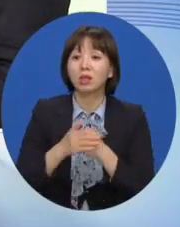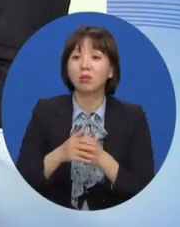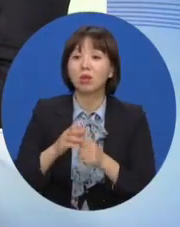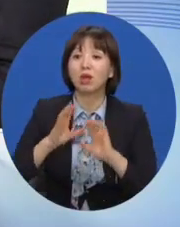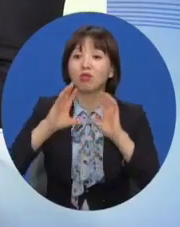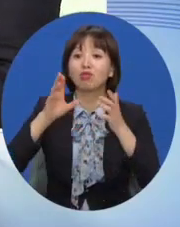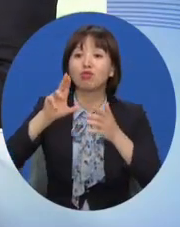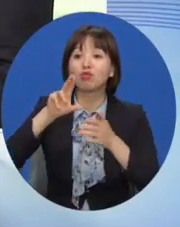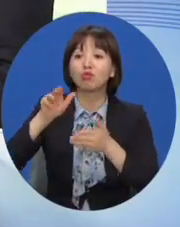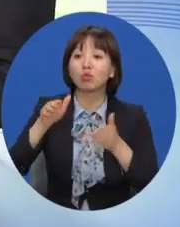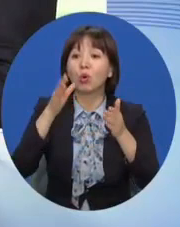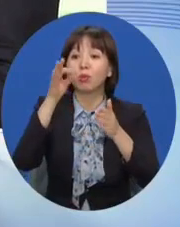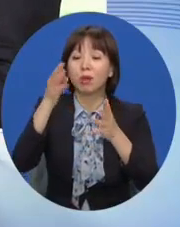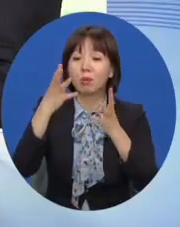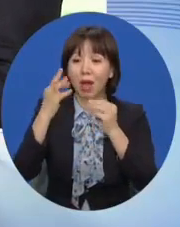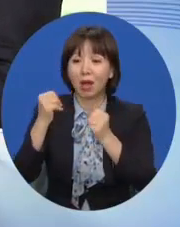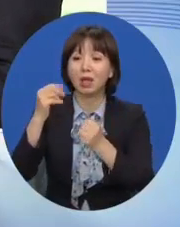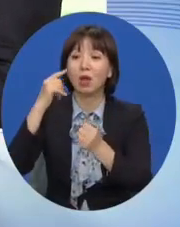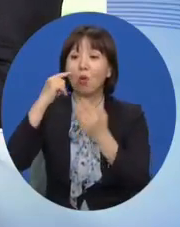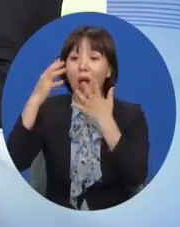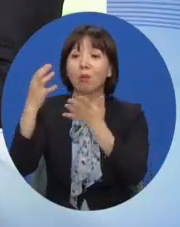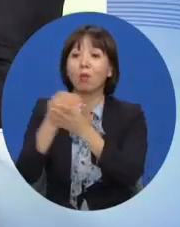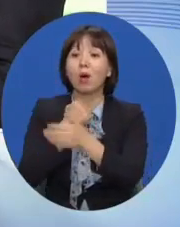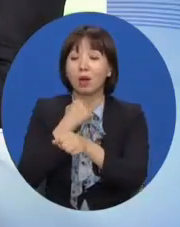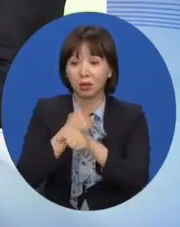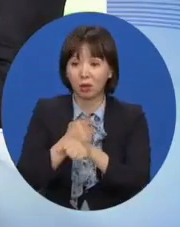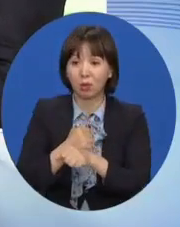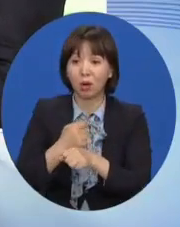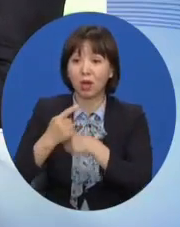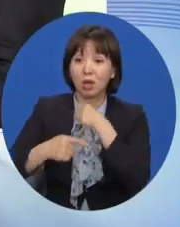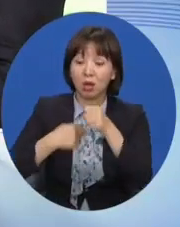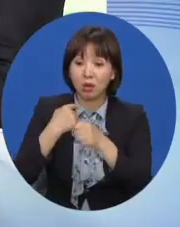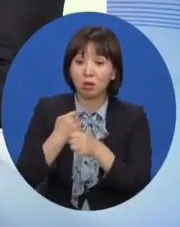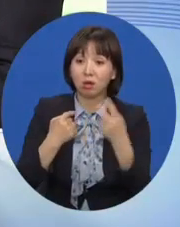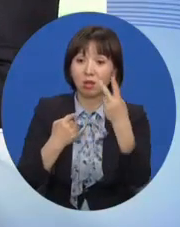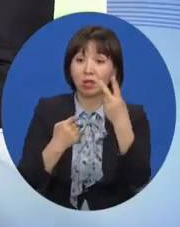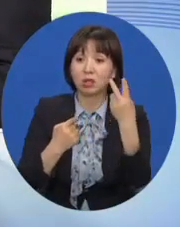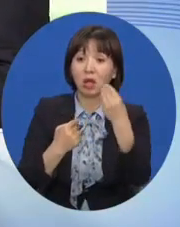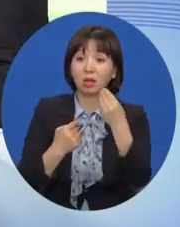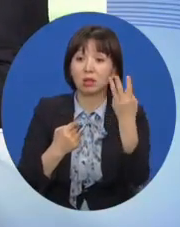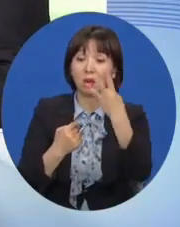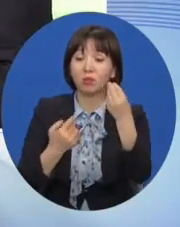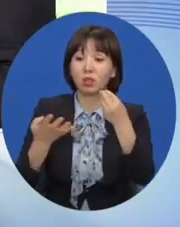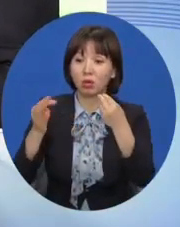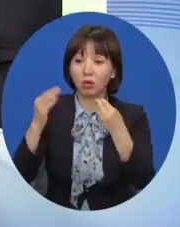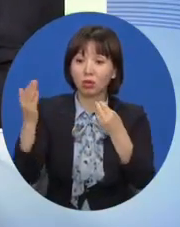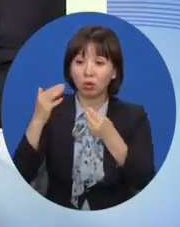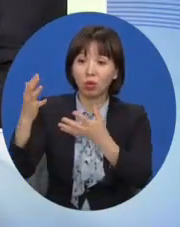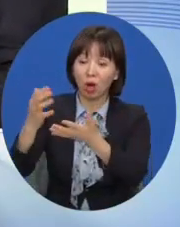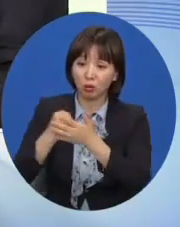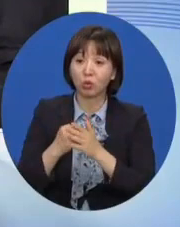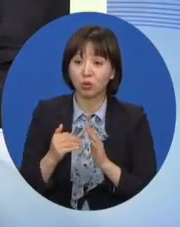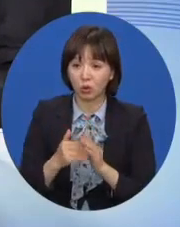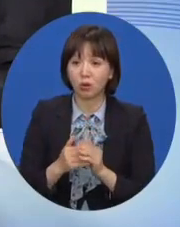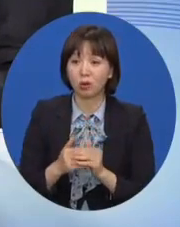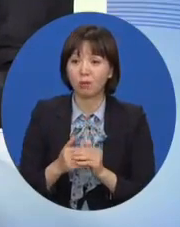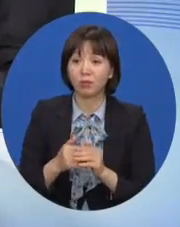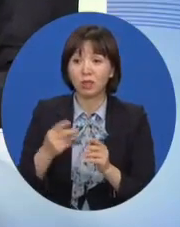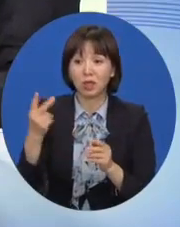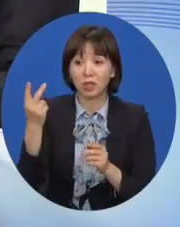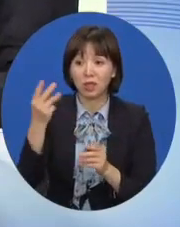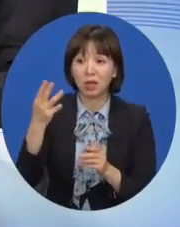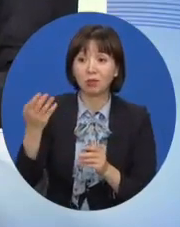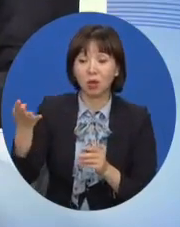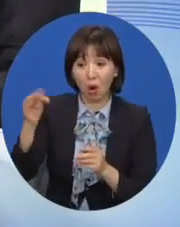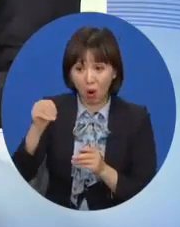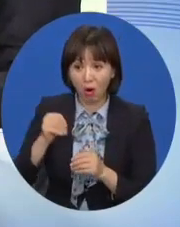많이 확보했다고 총 얼마 확보했습니까? 얼마 확보했습니까? 매년 그래도 2-3천만 원씩 2-3천억씩은 2-3천만 원? 2-3천억 2-3천억?